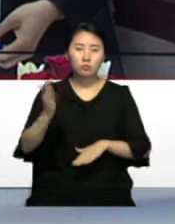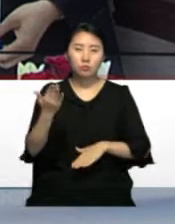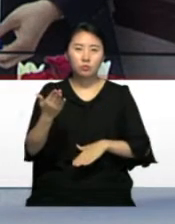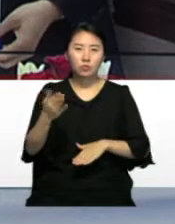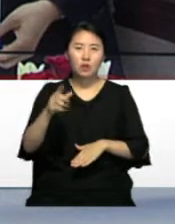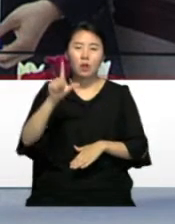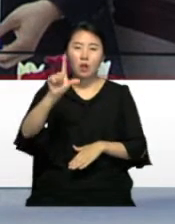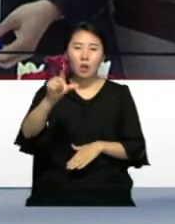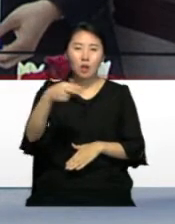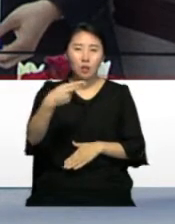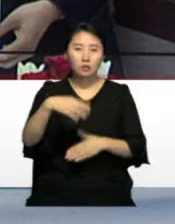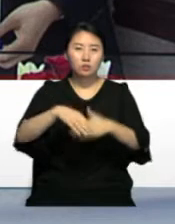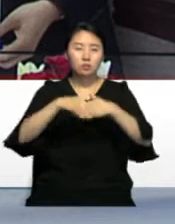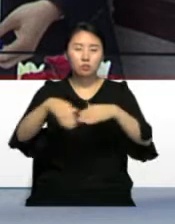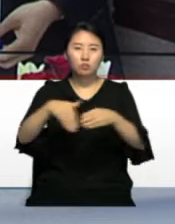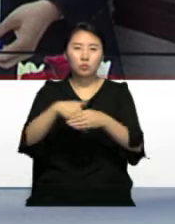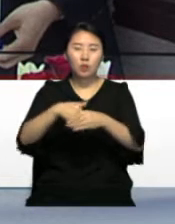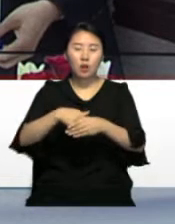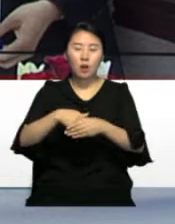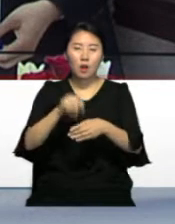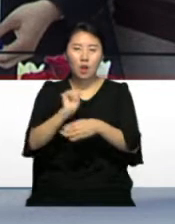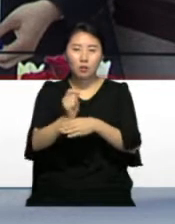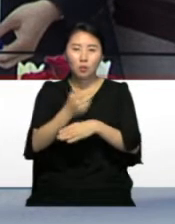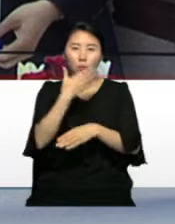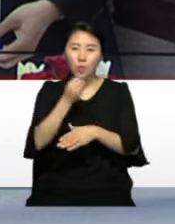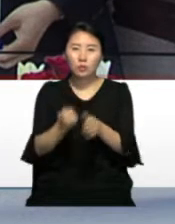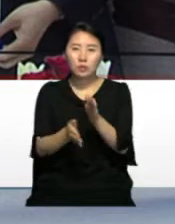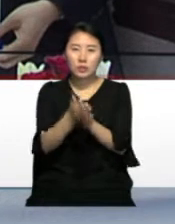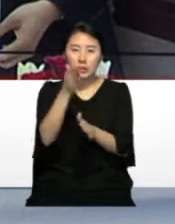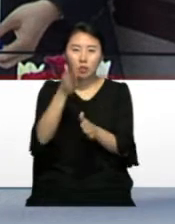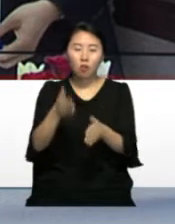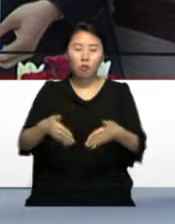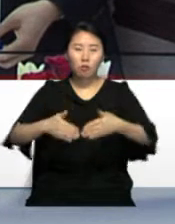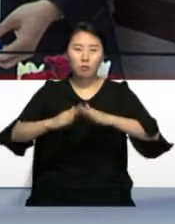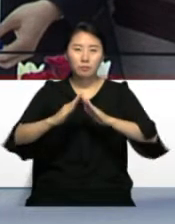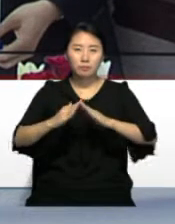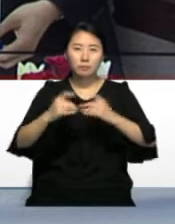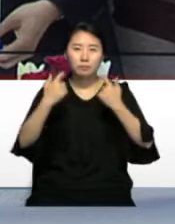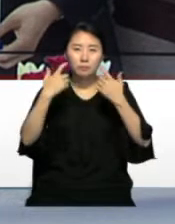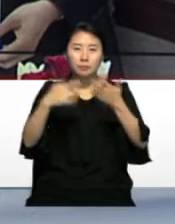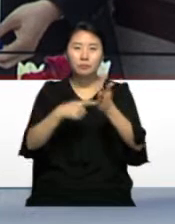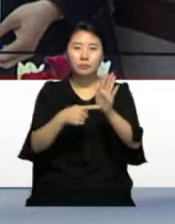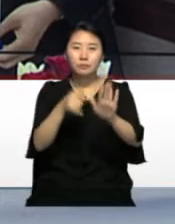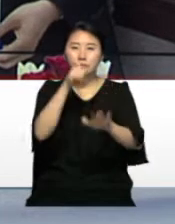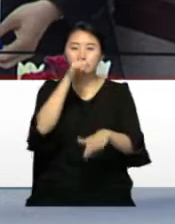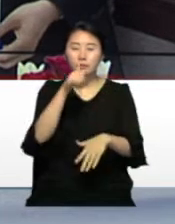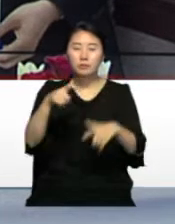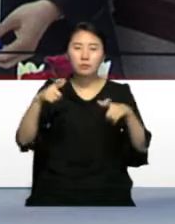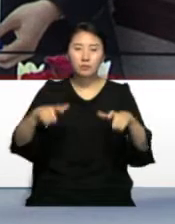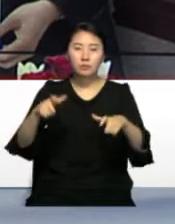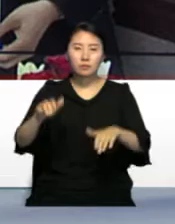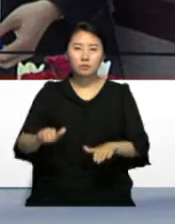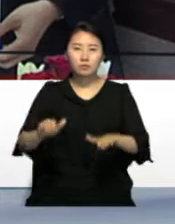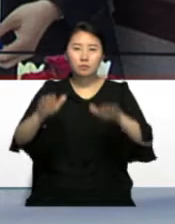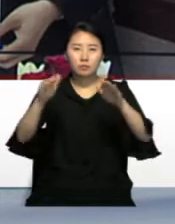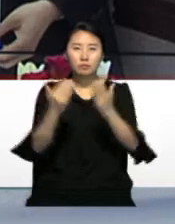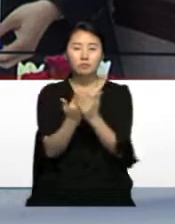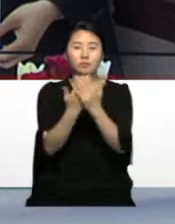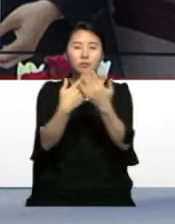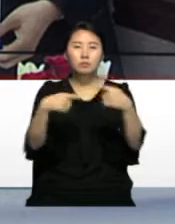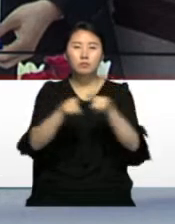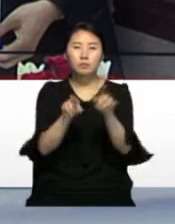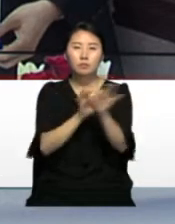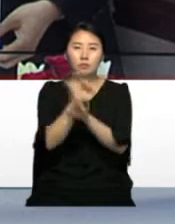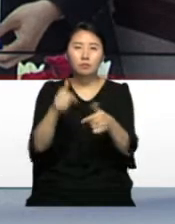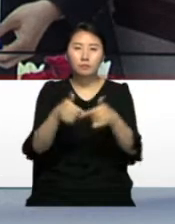구가 LH와 손잡고 문화, 행정, 복지시설을 두루 갖춘 시설을 건립하겠다고 밝혔는데요. 지역균형 발전과 함께